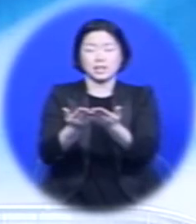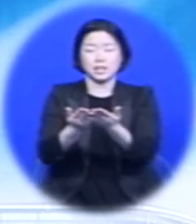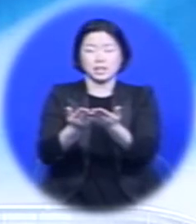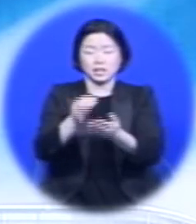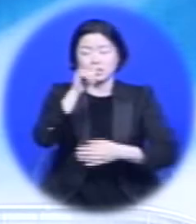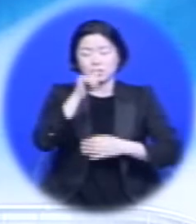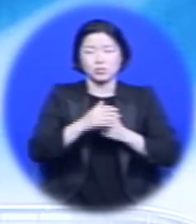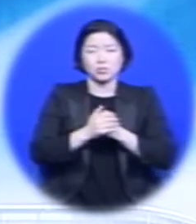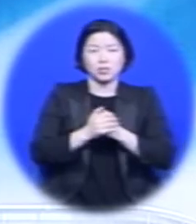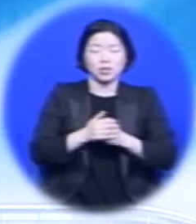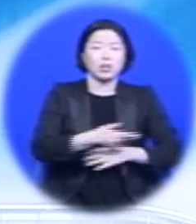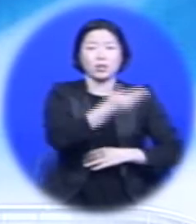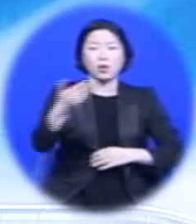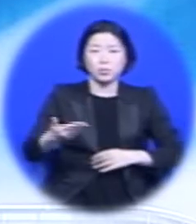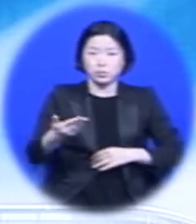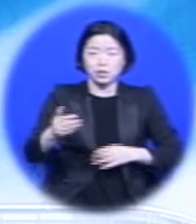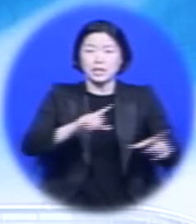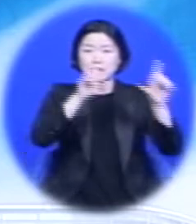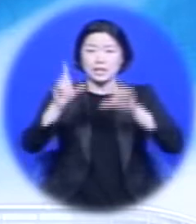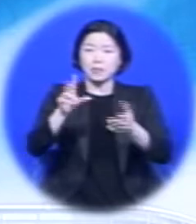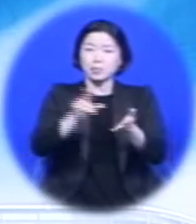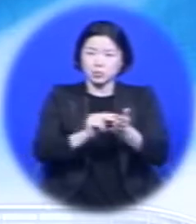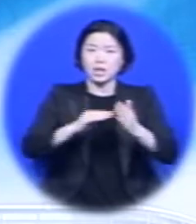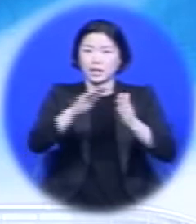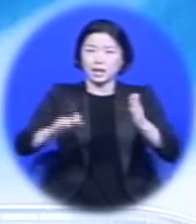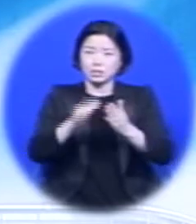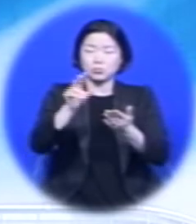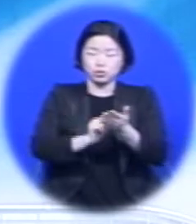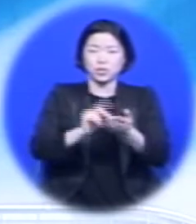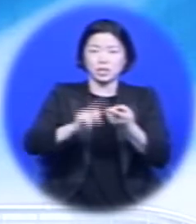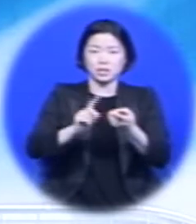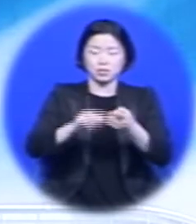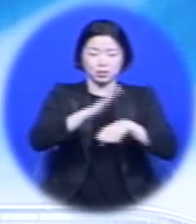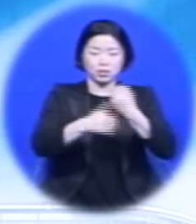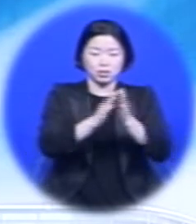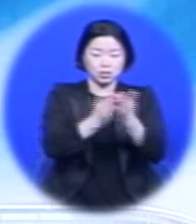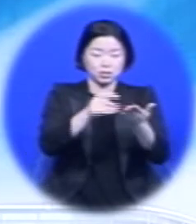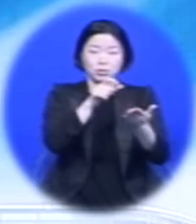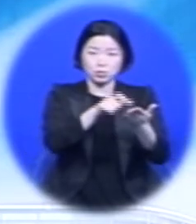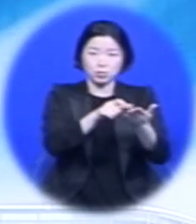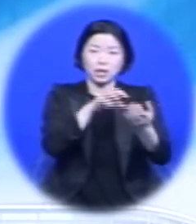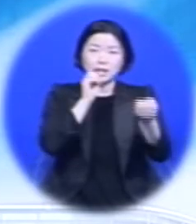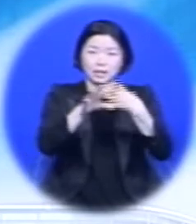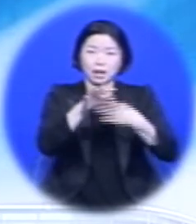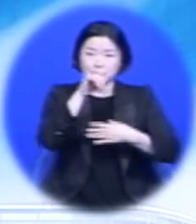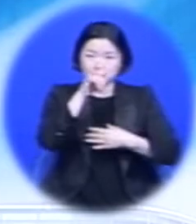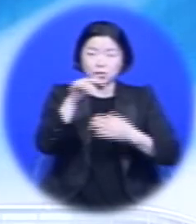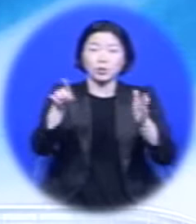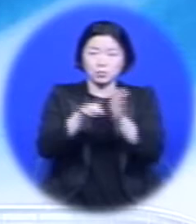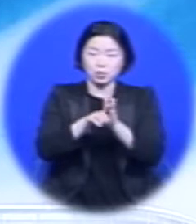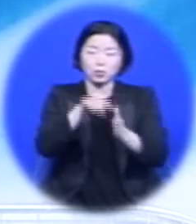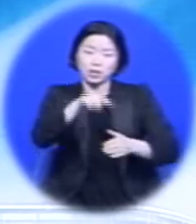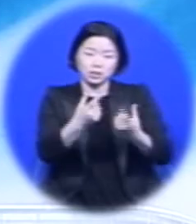여러분은 여러분의 삶의 문제, 가정 문제에 대해서 성경이 답을 가지고 있다고 진짜 믿으시고